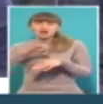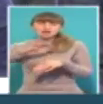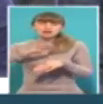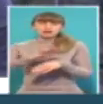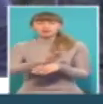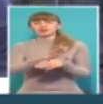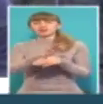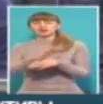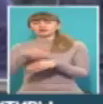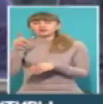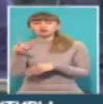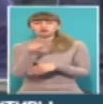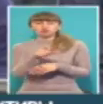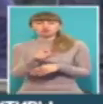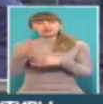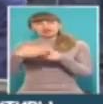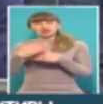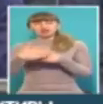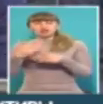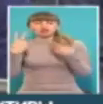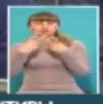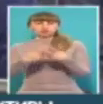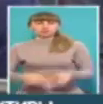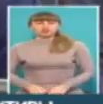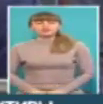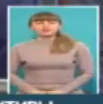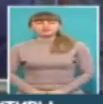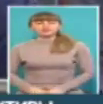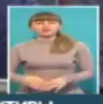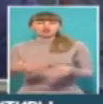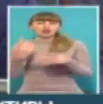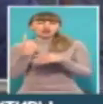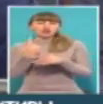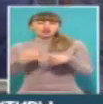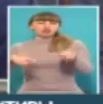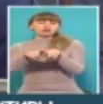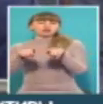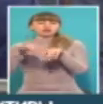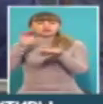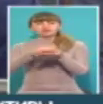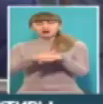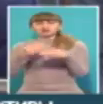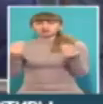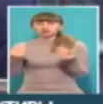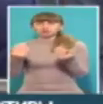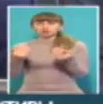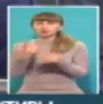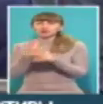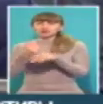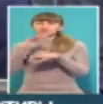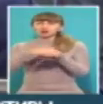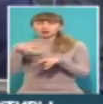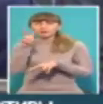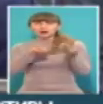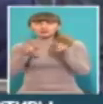и наказаний за неповиновение в учреждениях УИС. Практически все такие случаи сегодня не укрываются. По ним проводятся проверки и